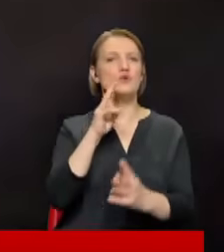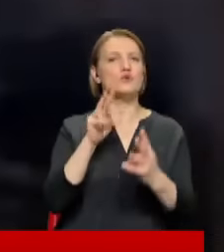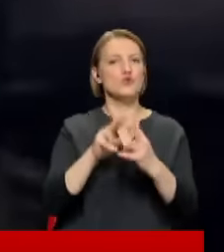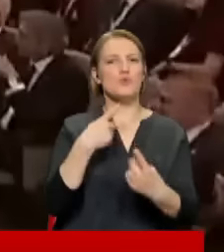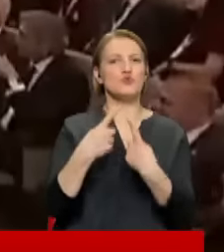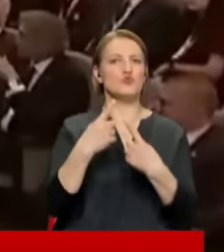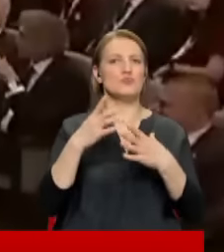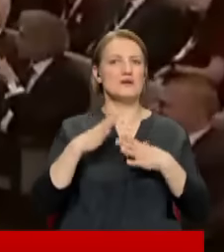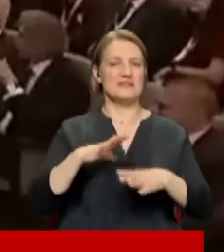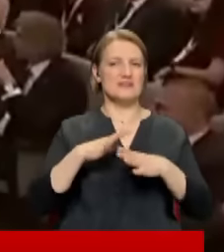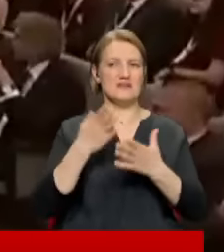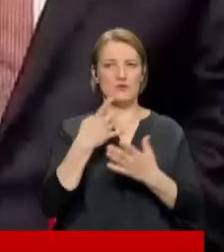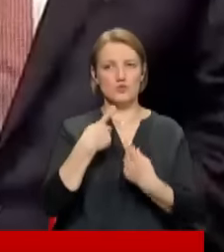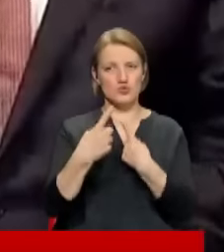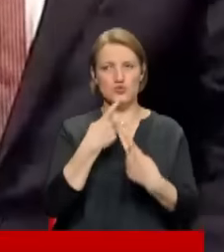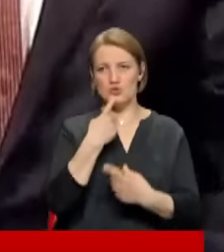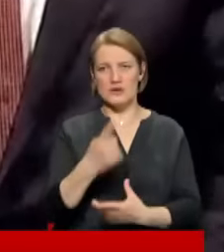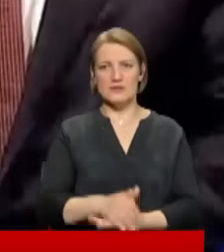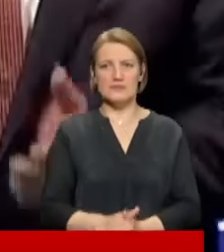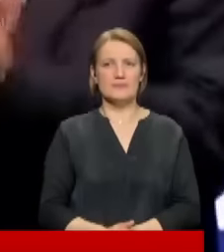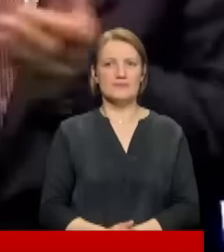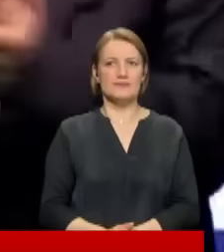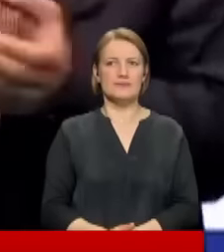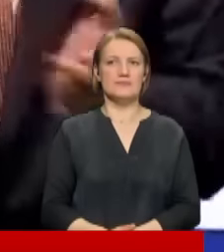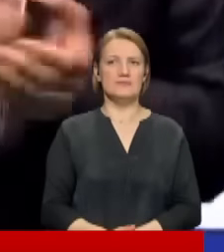konuştuğunu söyledi.